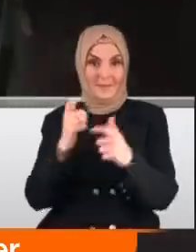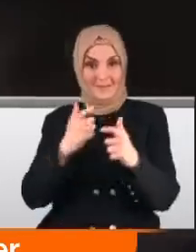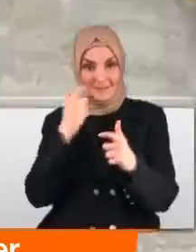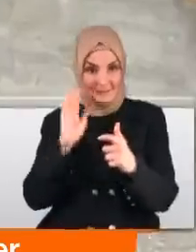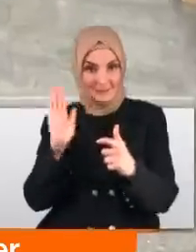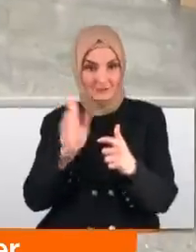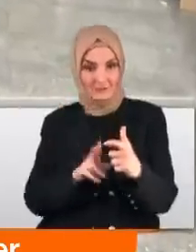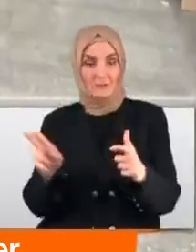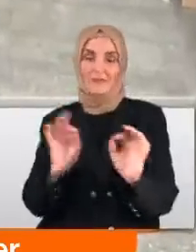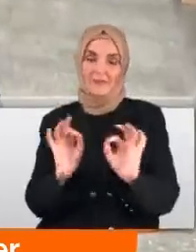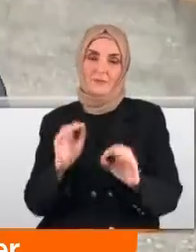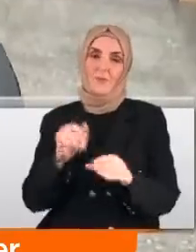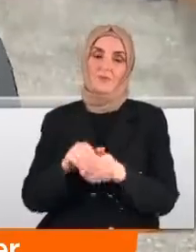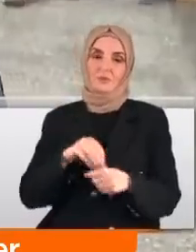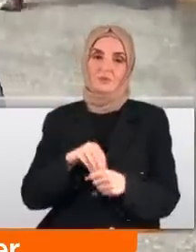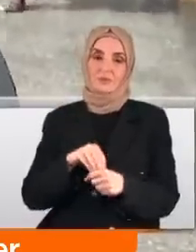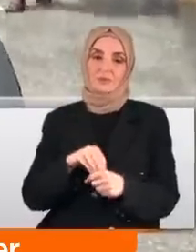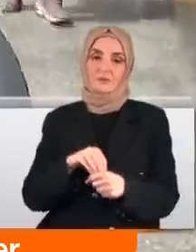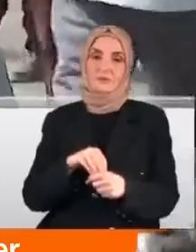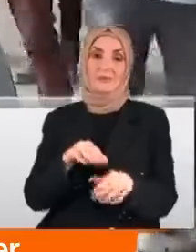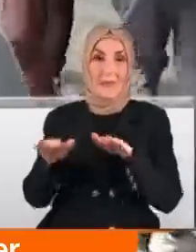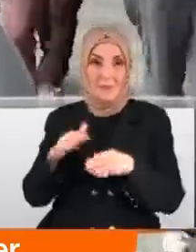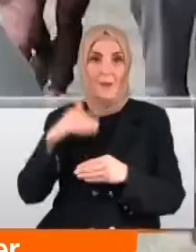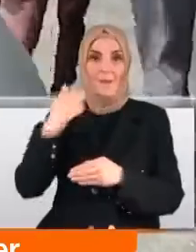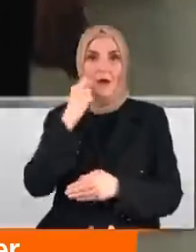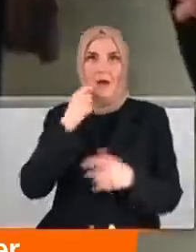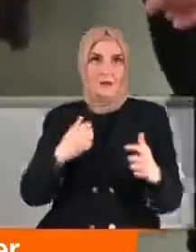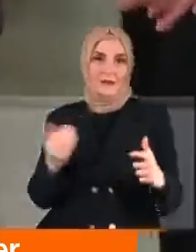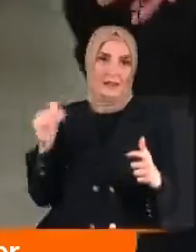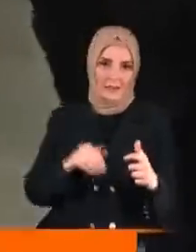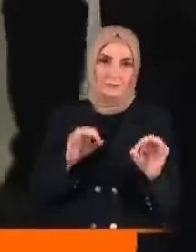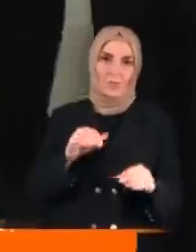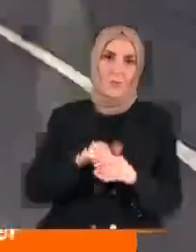için. Ankara'ya yerleştik. Şimdi de oy kullanmaya gidiyoruz.